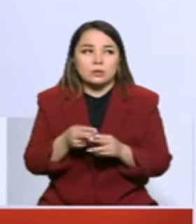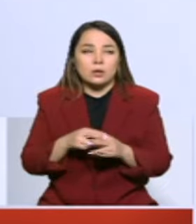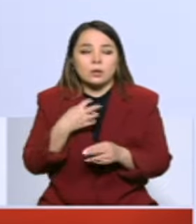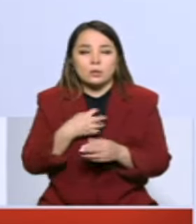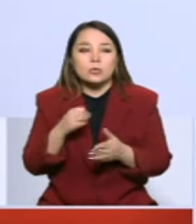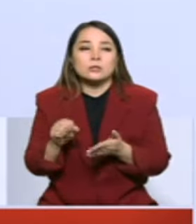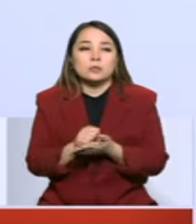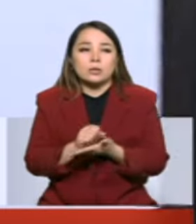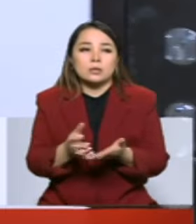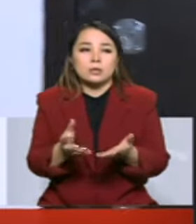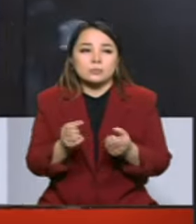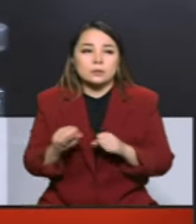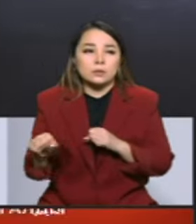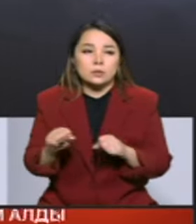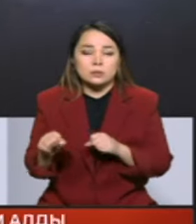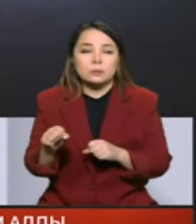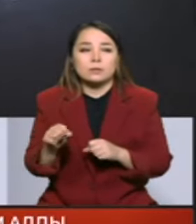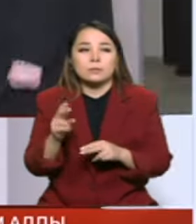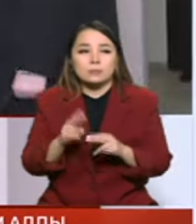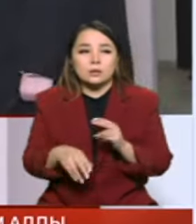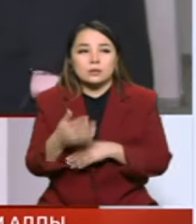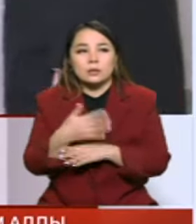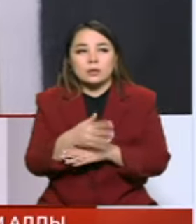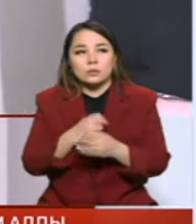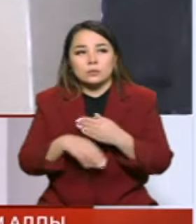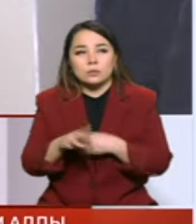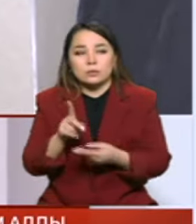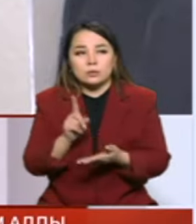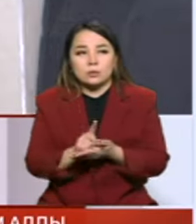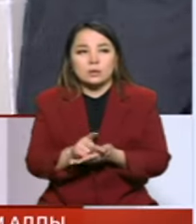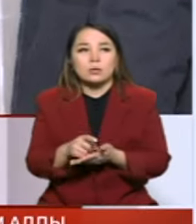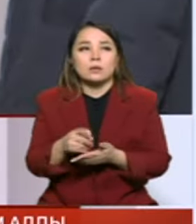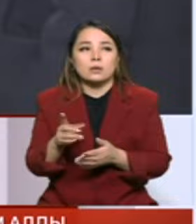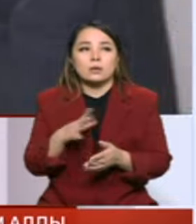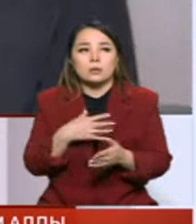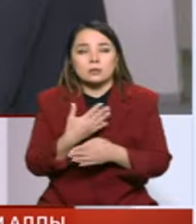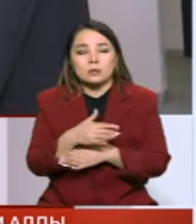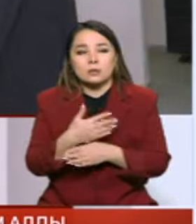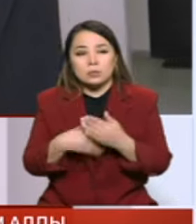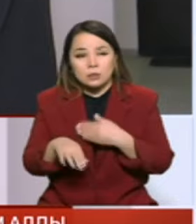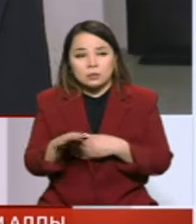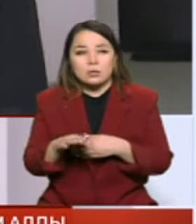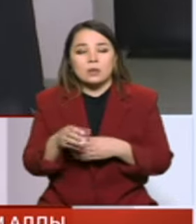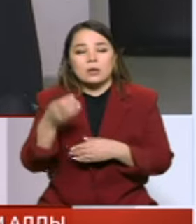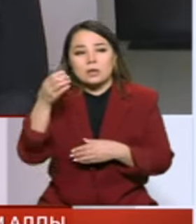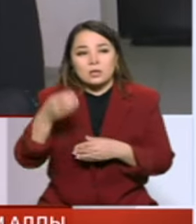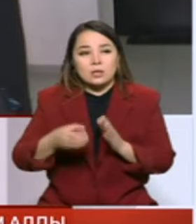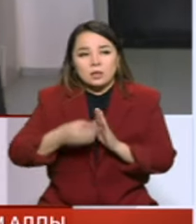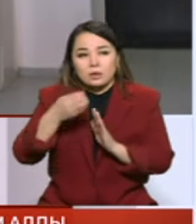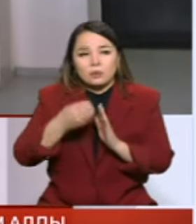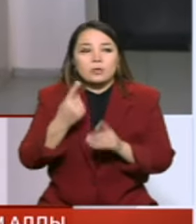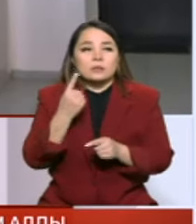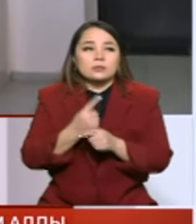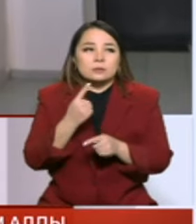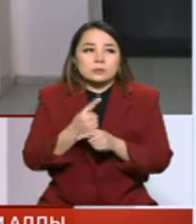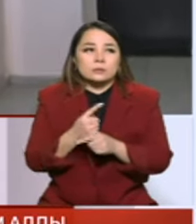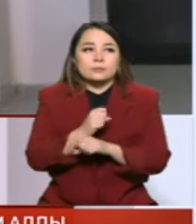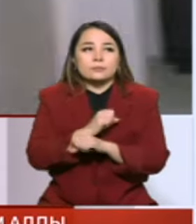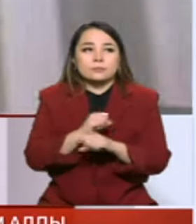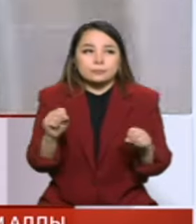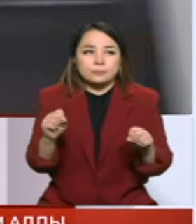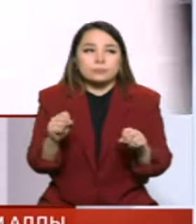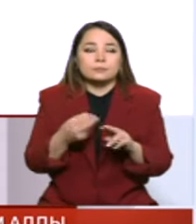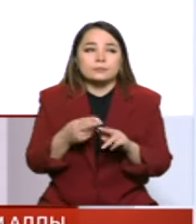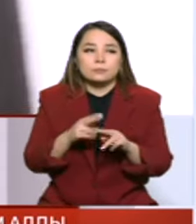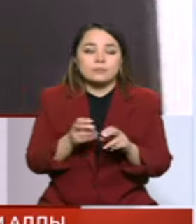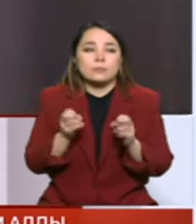құжаттарын алып, дүмпуден кейін сыртқа шығу керек. Сыртқа шығу барысында лифттарда отыруға болмайды, себебі лифттар бұл